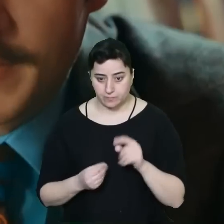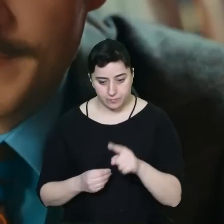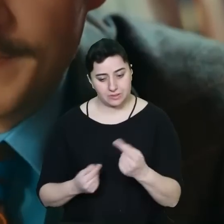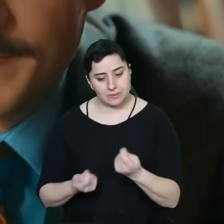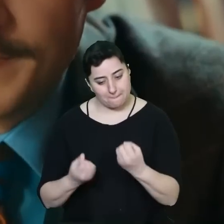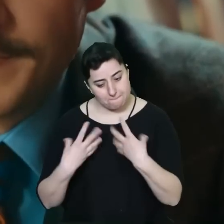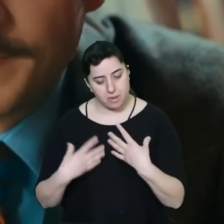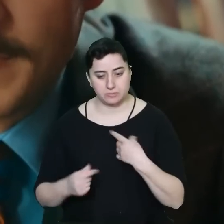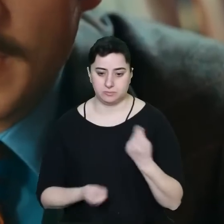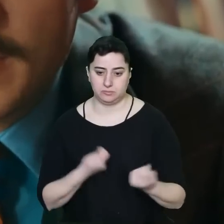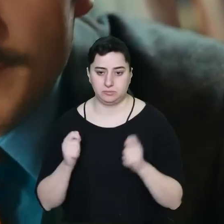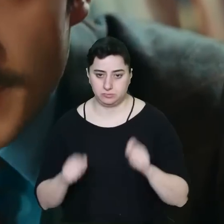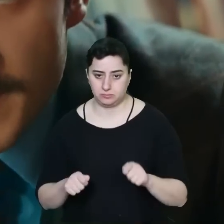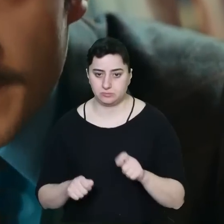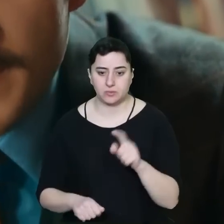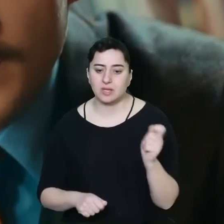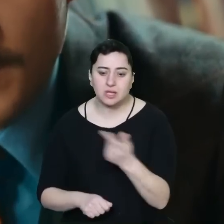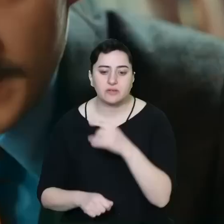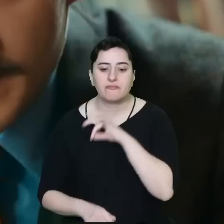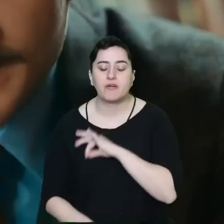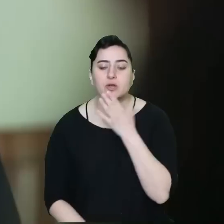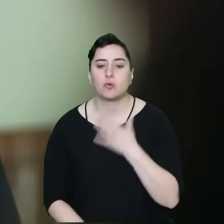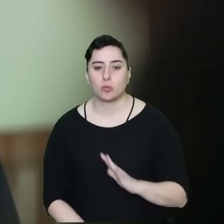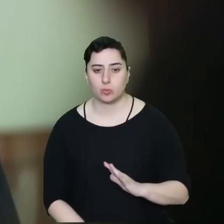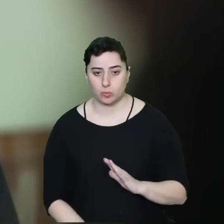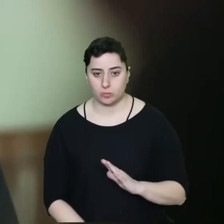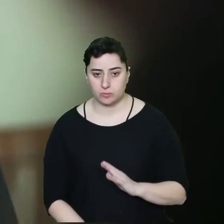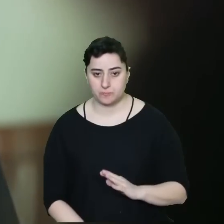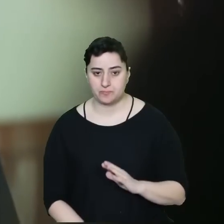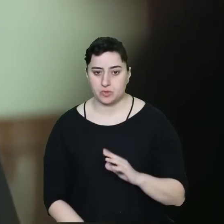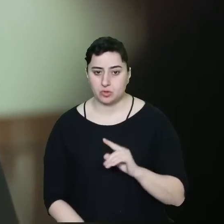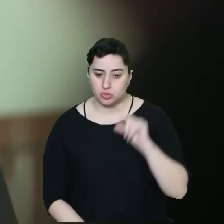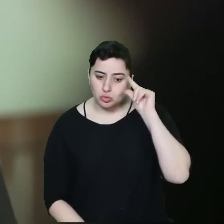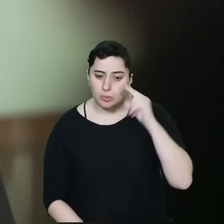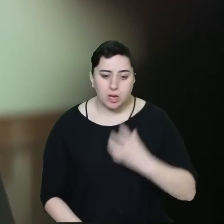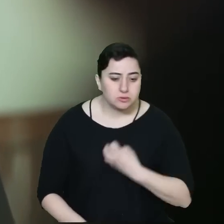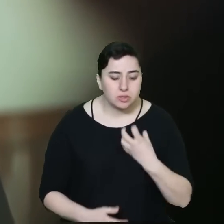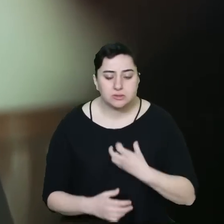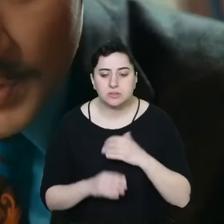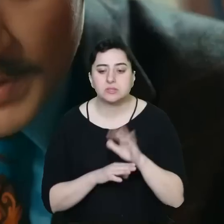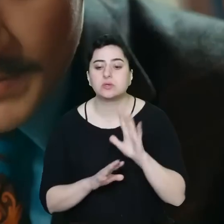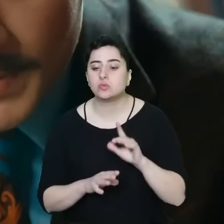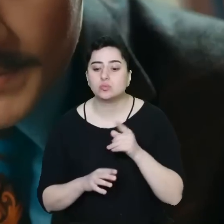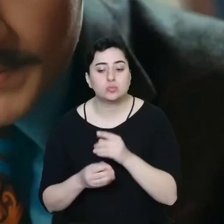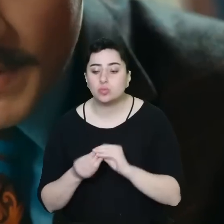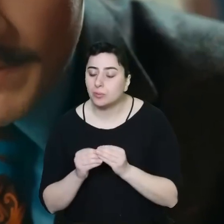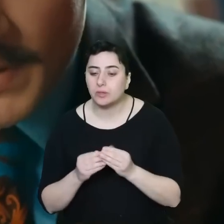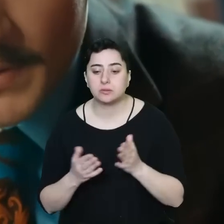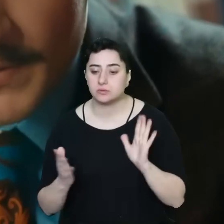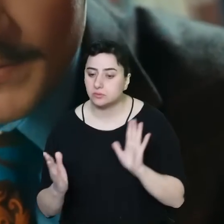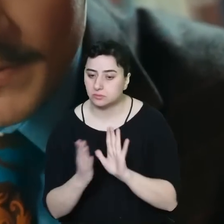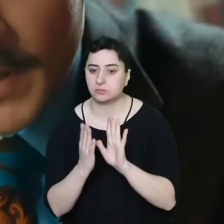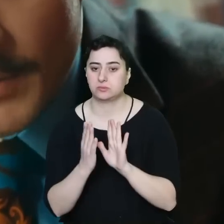bize bırak. Kaçmanın kimseye faydası olmaz. Şüpheli yaşamak yerine sorunun üzerine gidip